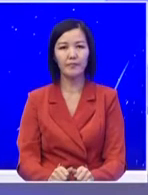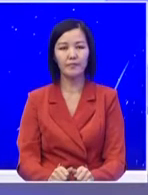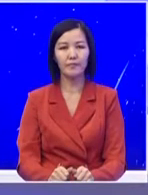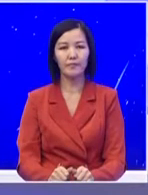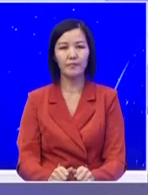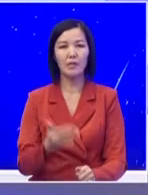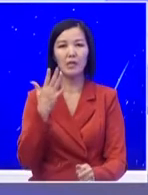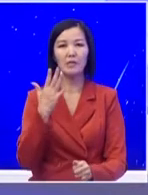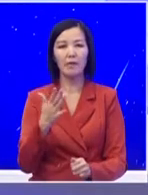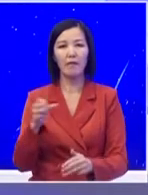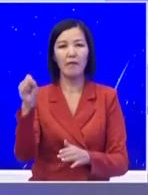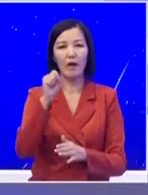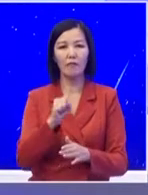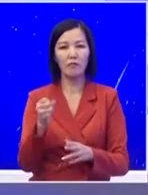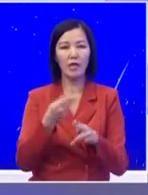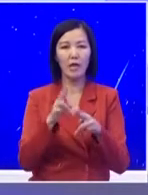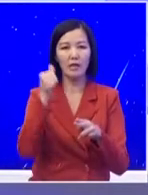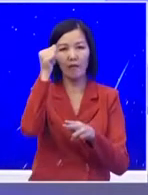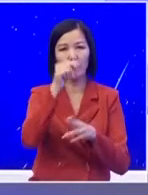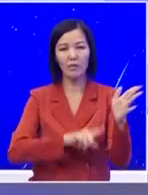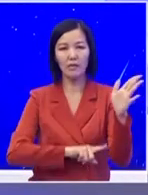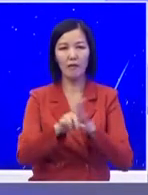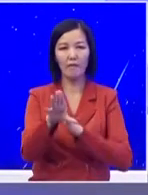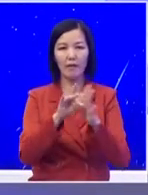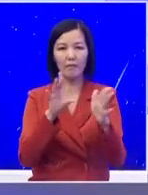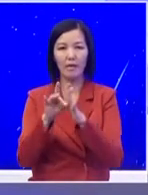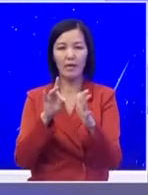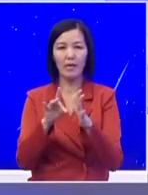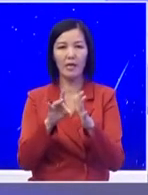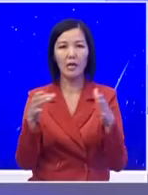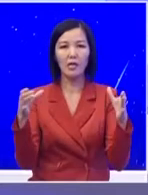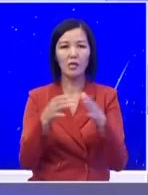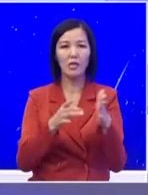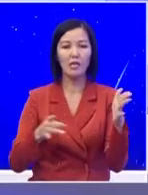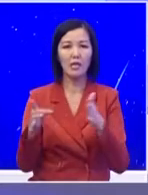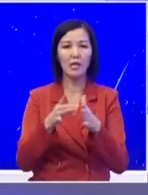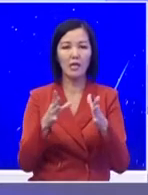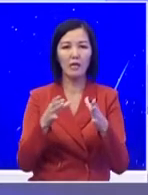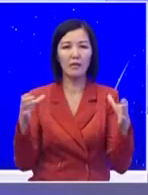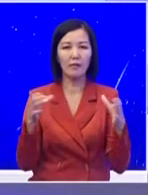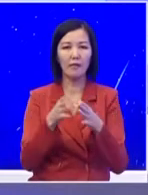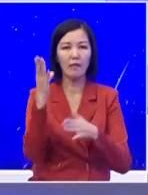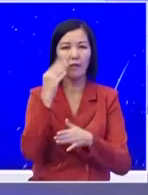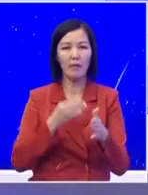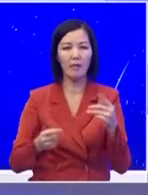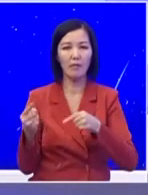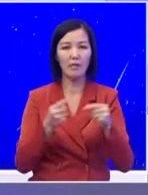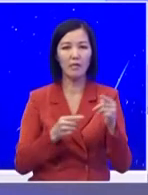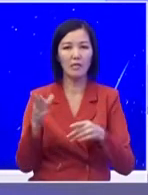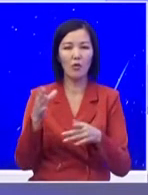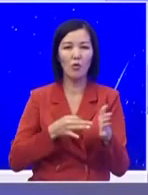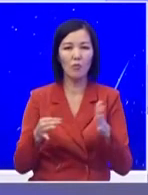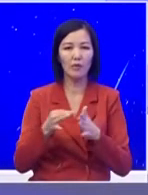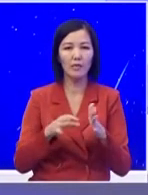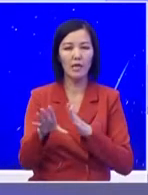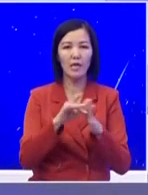С 5 августа текущего года стартовали выборы кандидатов в члены регионального совета Палаты предпринимателей Алматинской области.